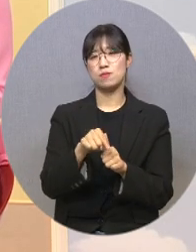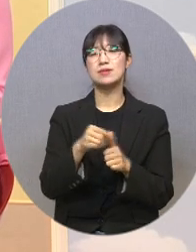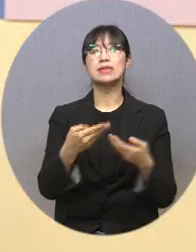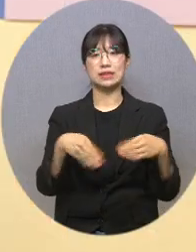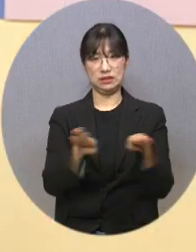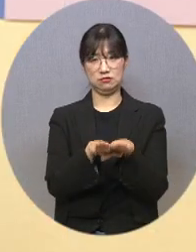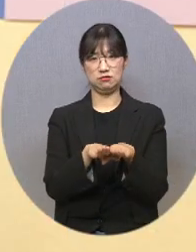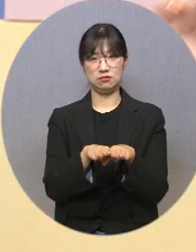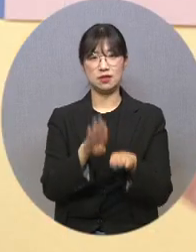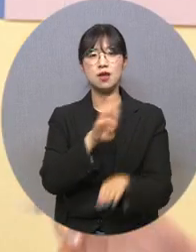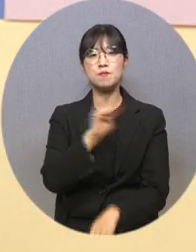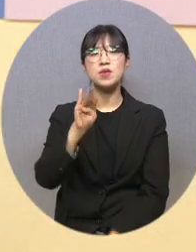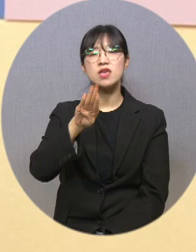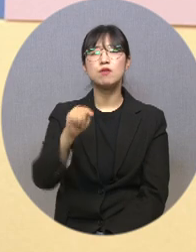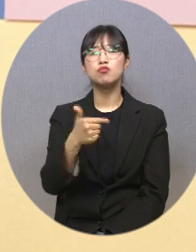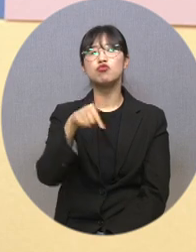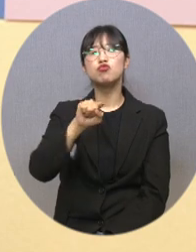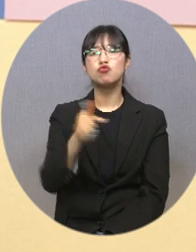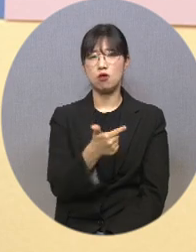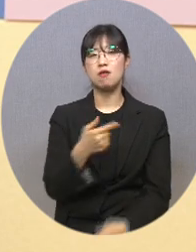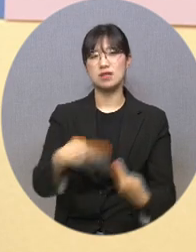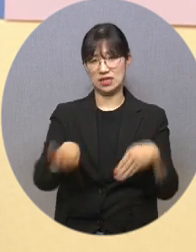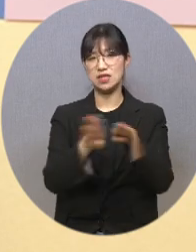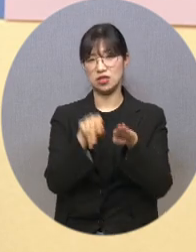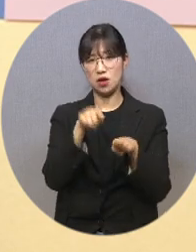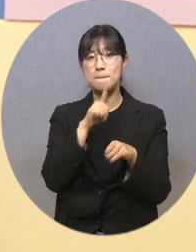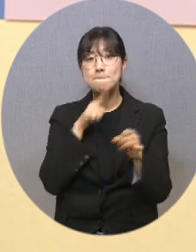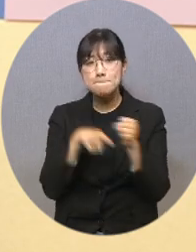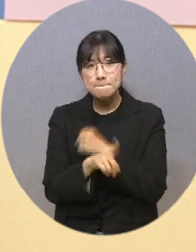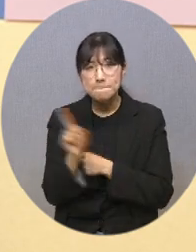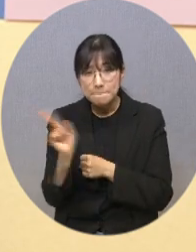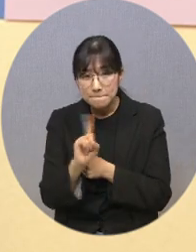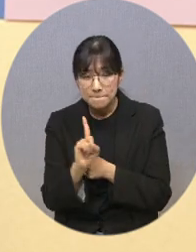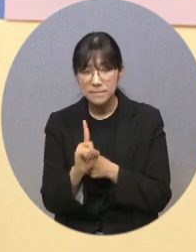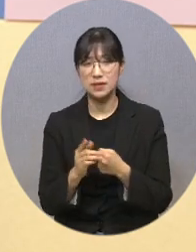시설이에요. 비분권 시설이라는 얘기는